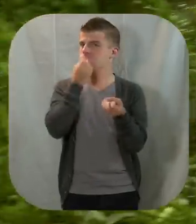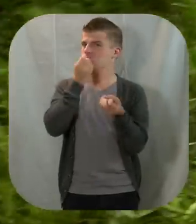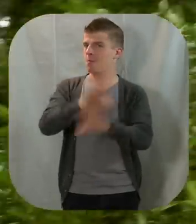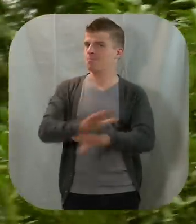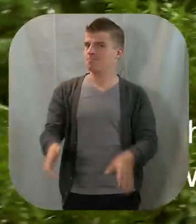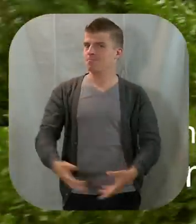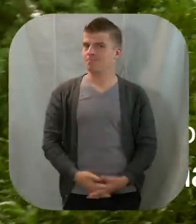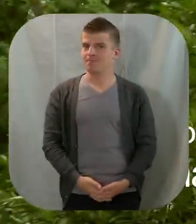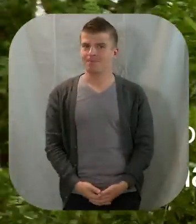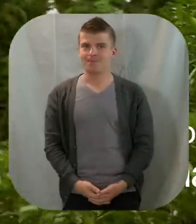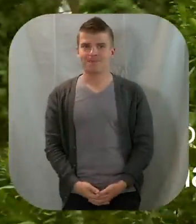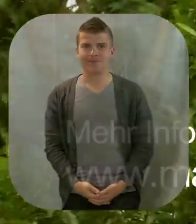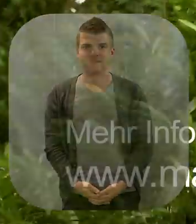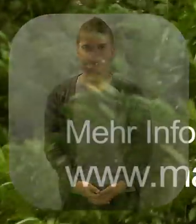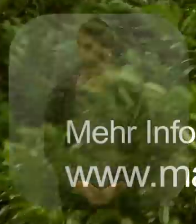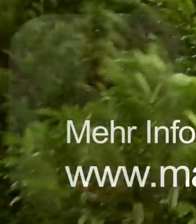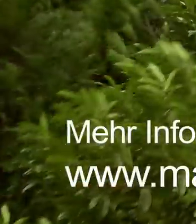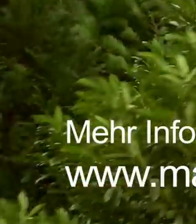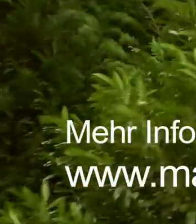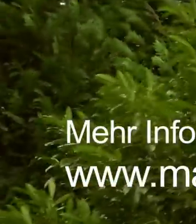Musik Musik